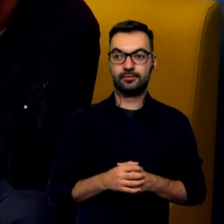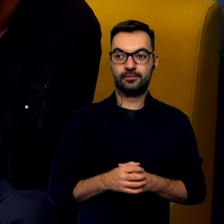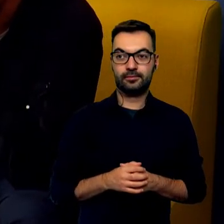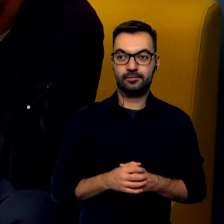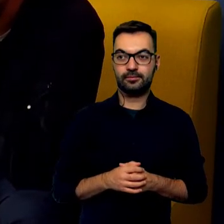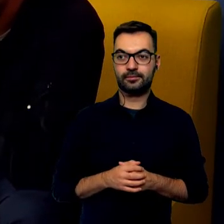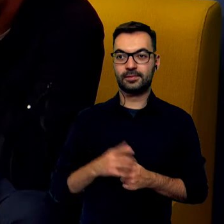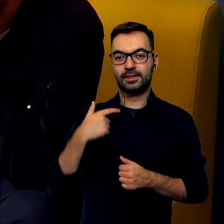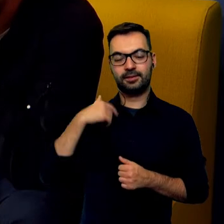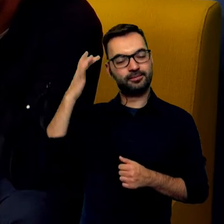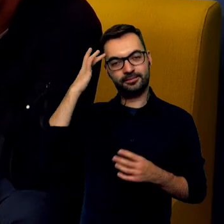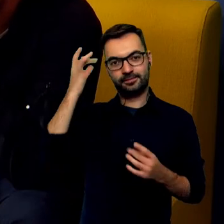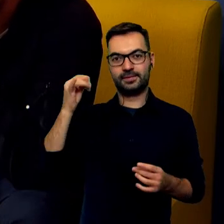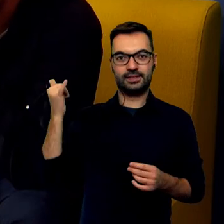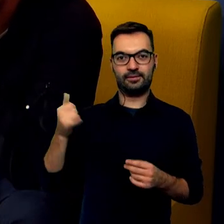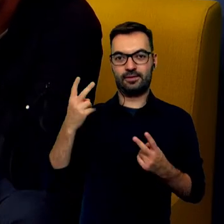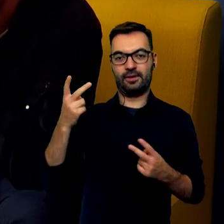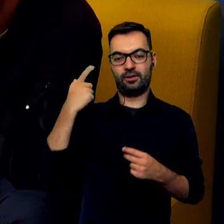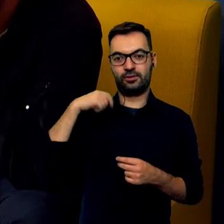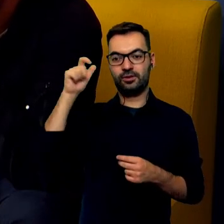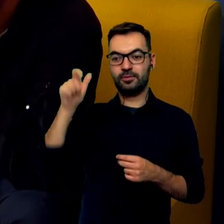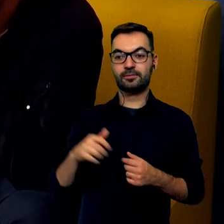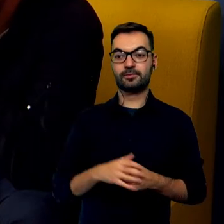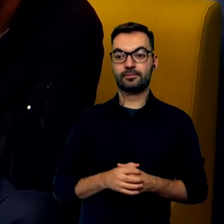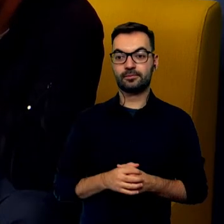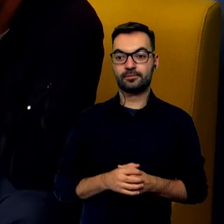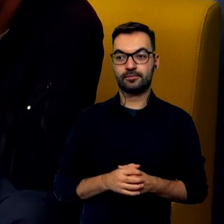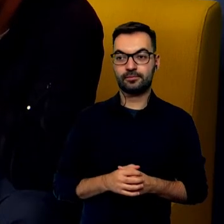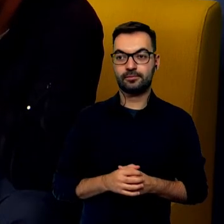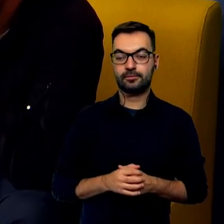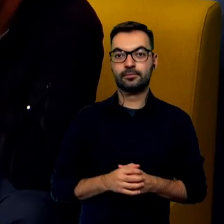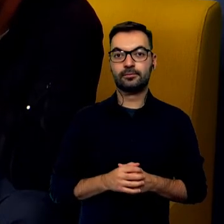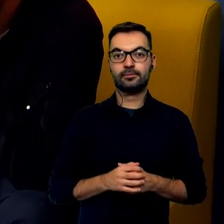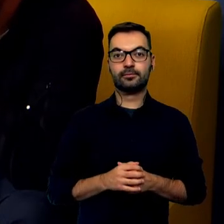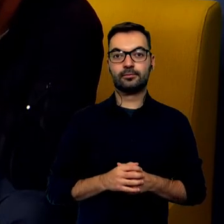która już na zawsze będzie dla mnie taką istotną personą, ponieważ no to jest